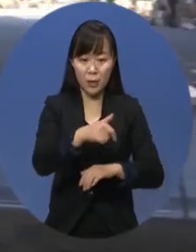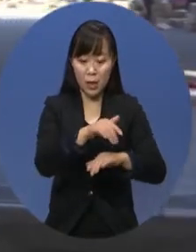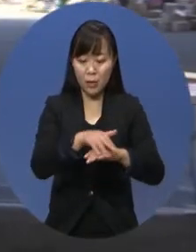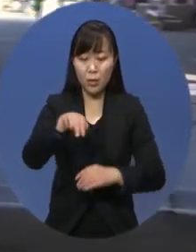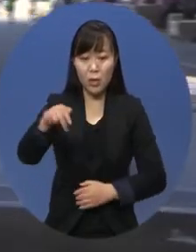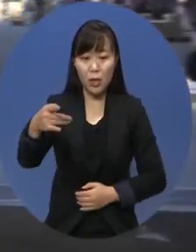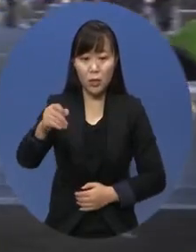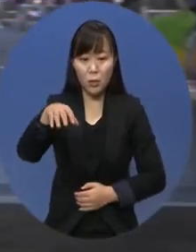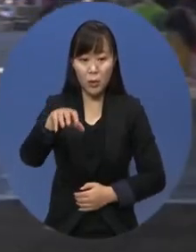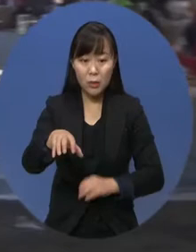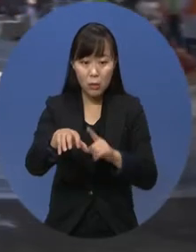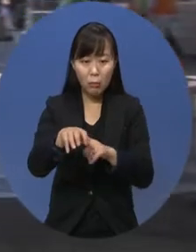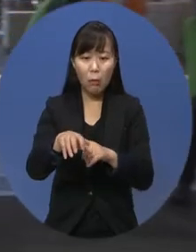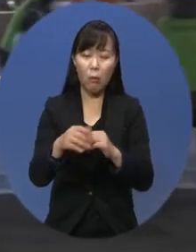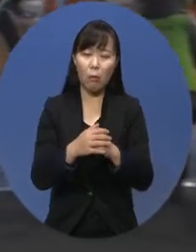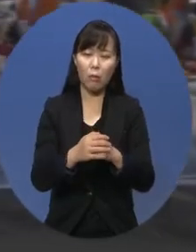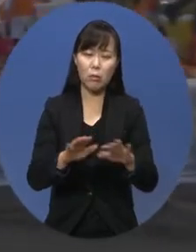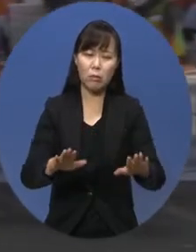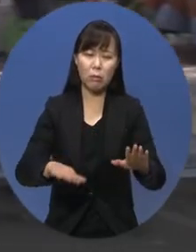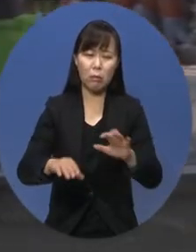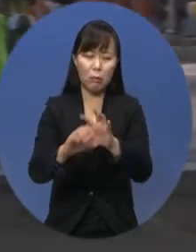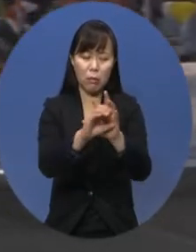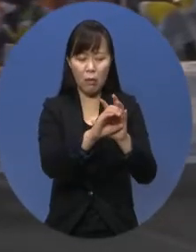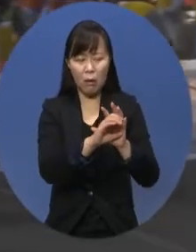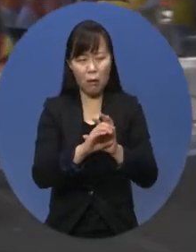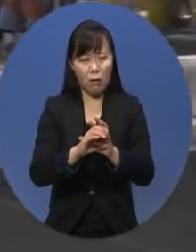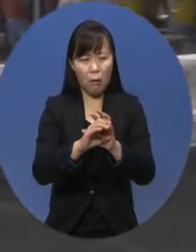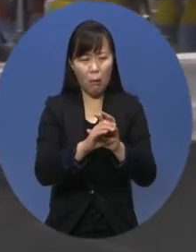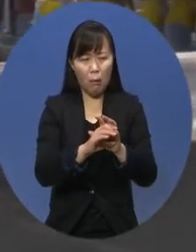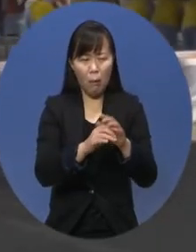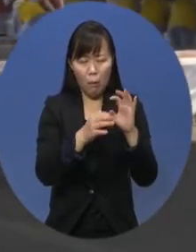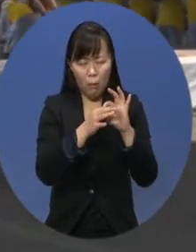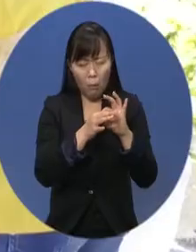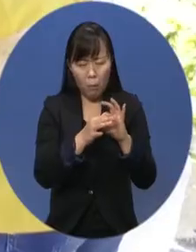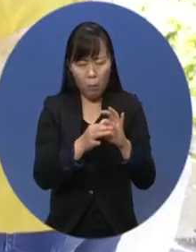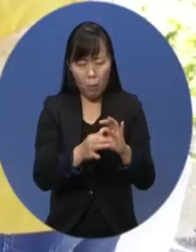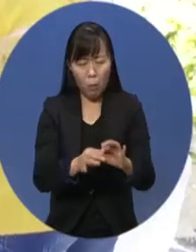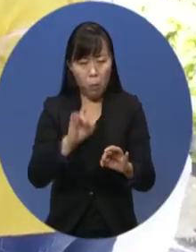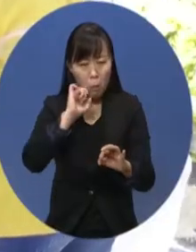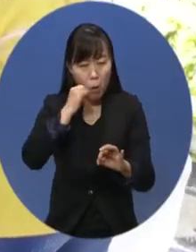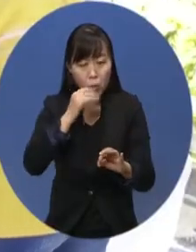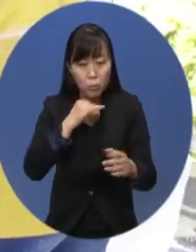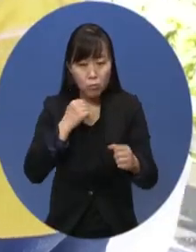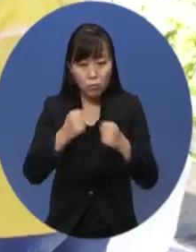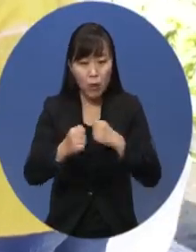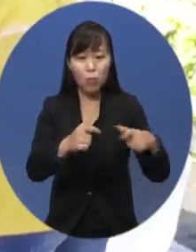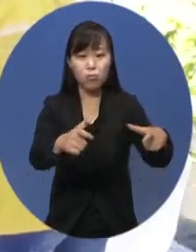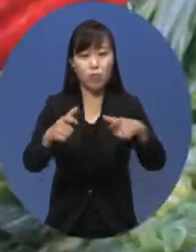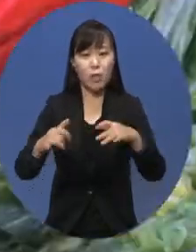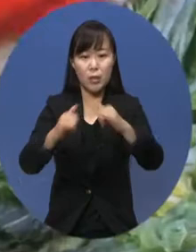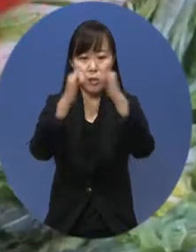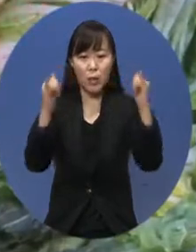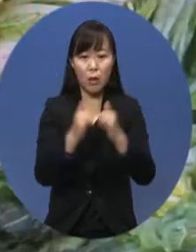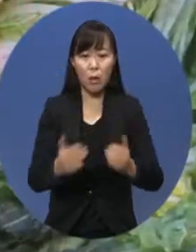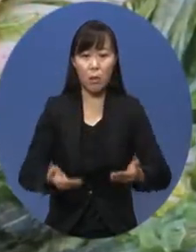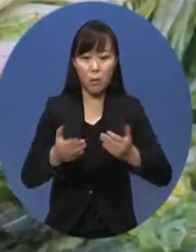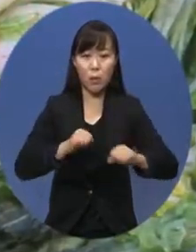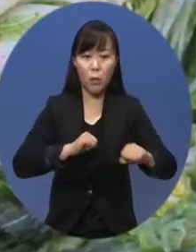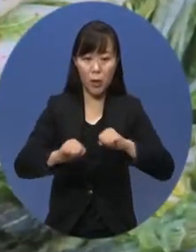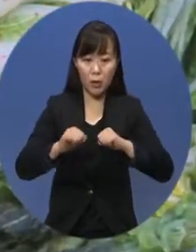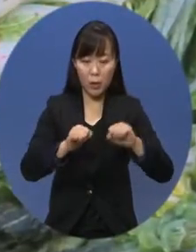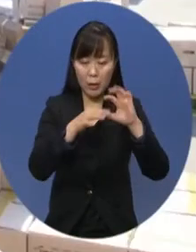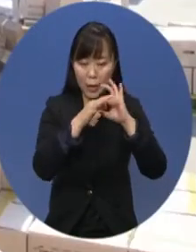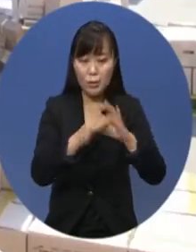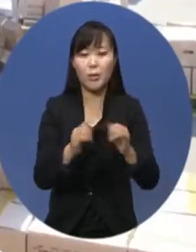대전 세종에서는 좀처럼 가라앉지 않는 코로나19로 인해 어려운 가운데 각 분야에서 사회공헌 활동을